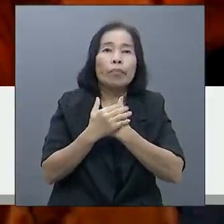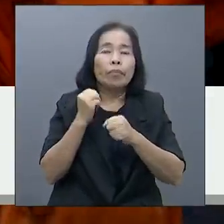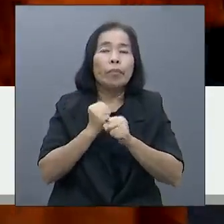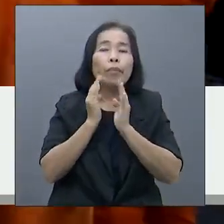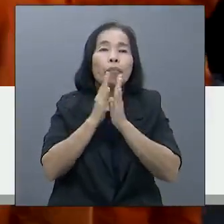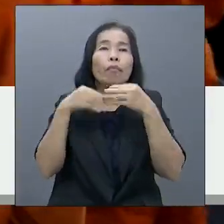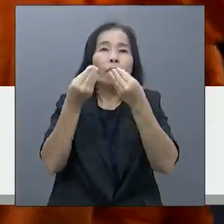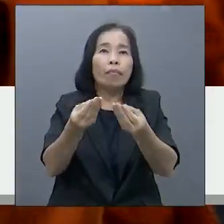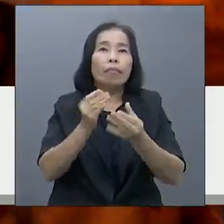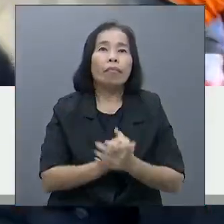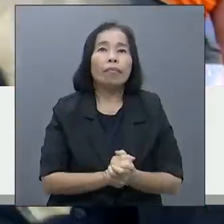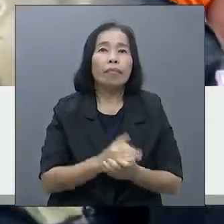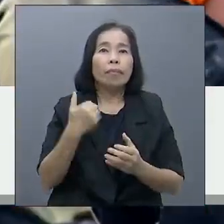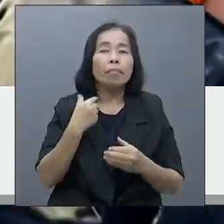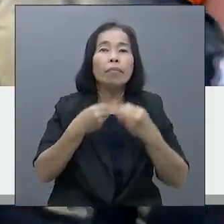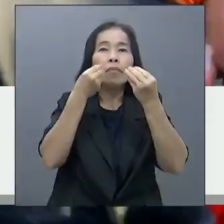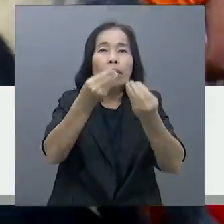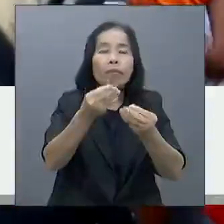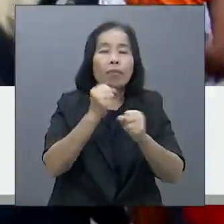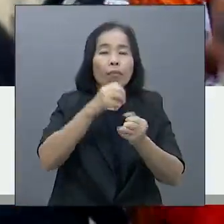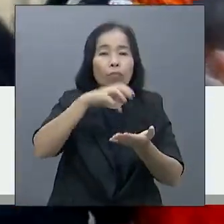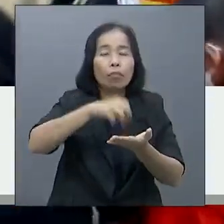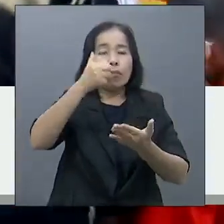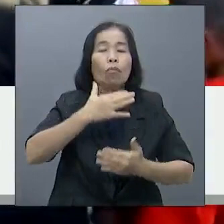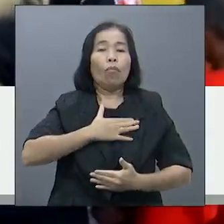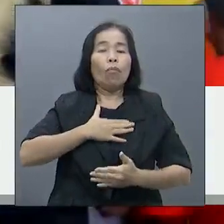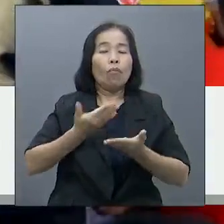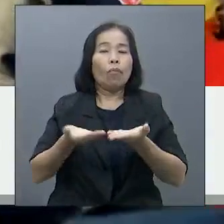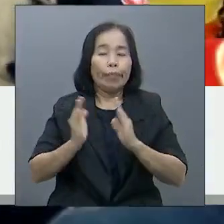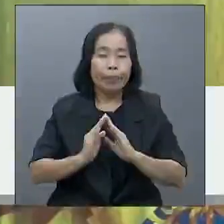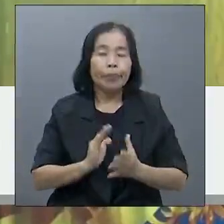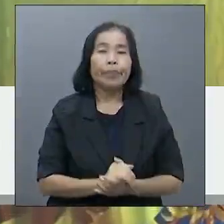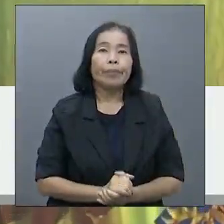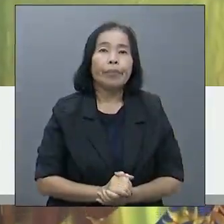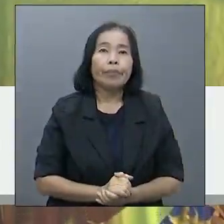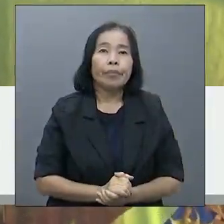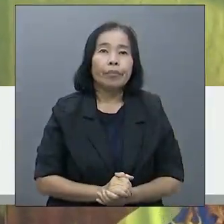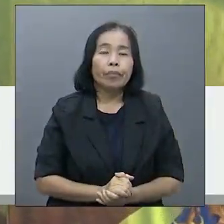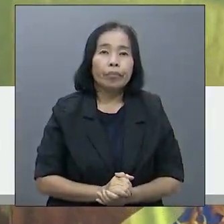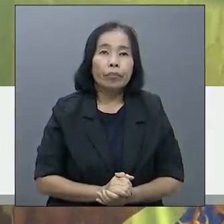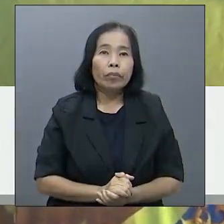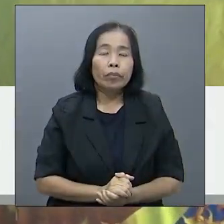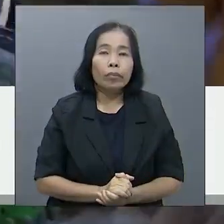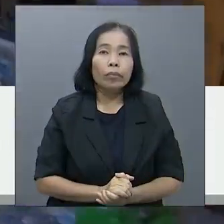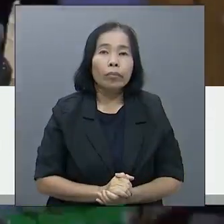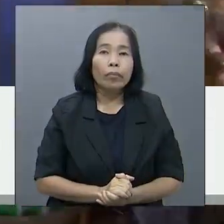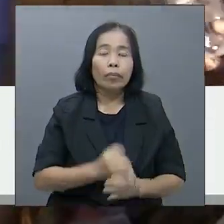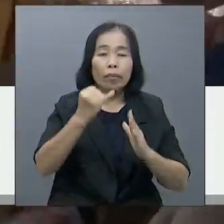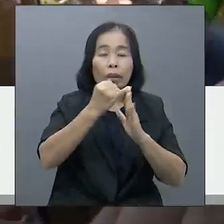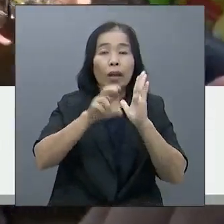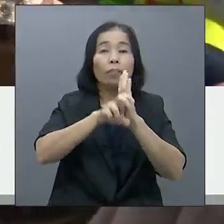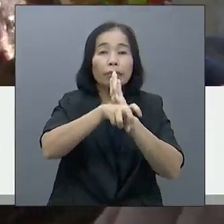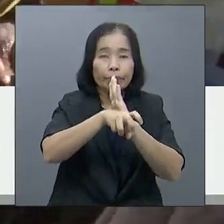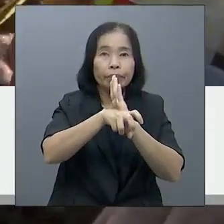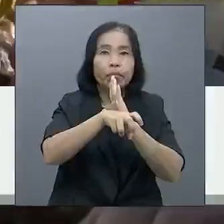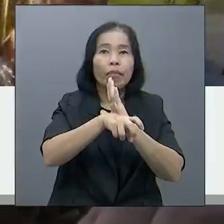ราชกุศลและเพื่อความเป็นสิริมงคลต่อตนเองและครอบครัวเช่นเดียวกับที่จังหวัดบึงกาข้าราชการและ